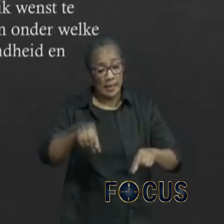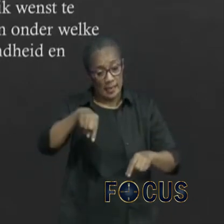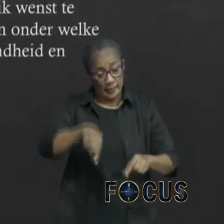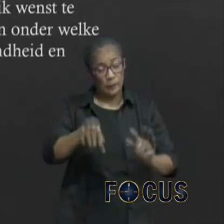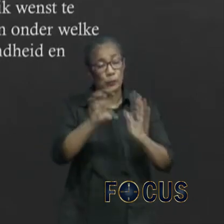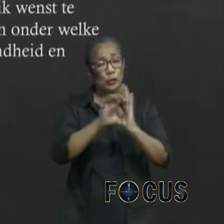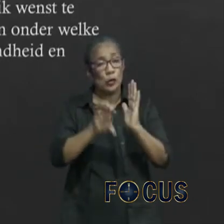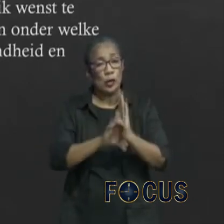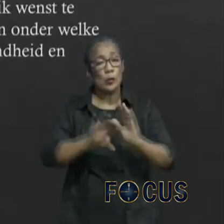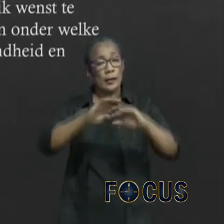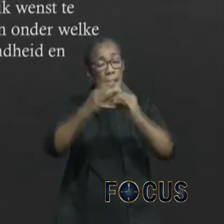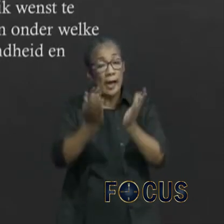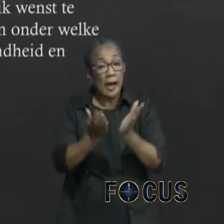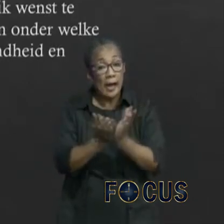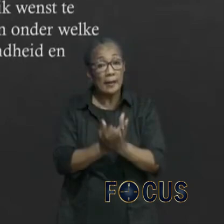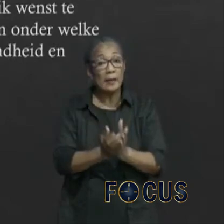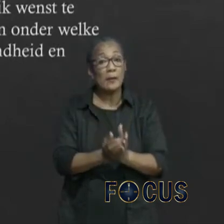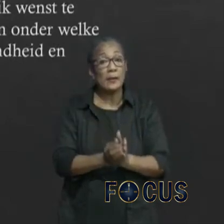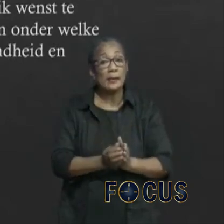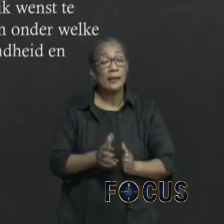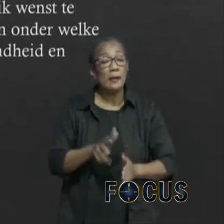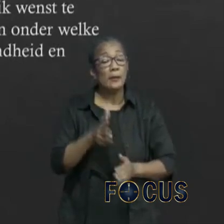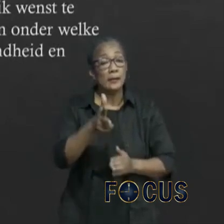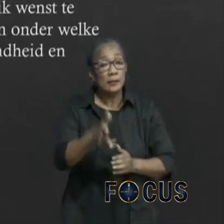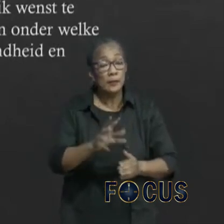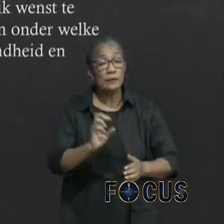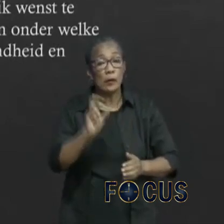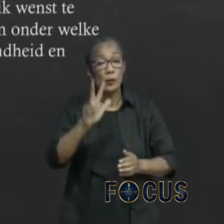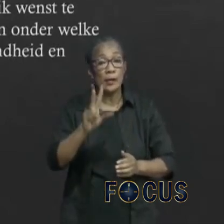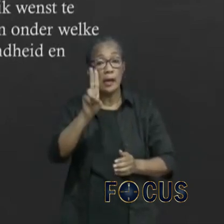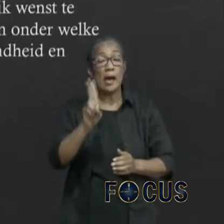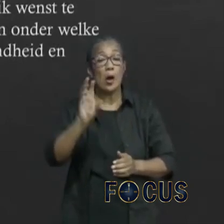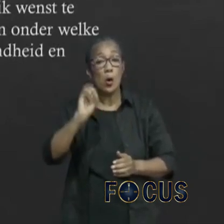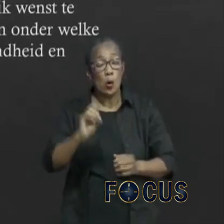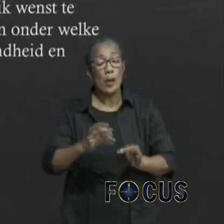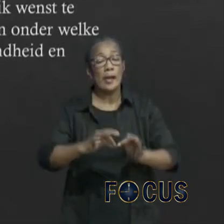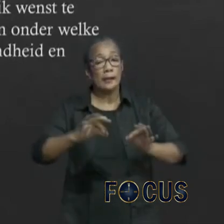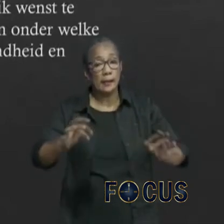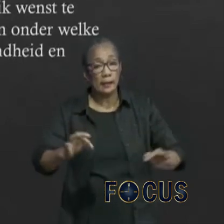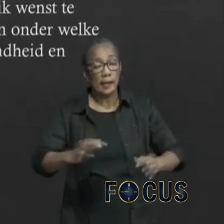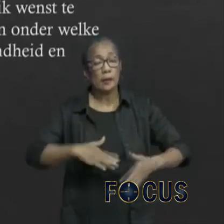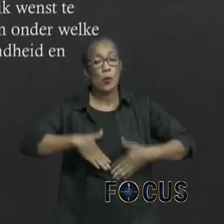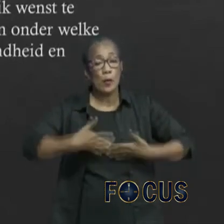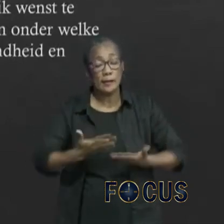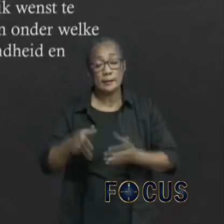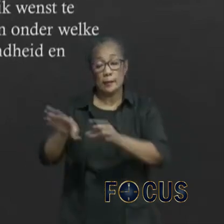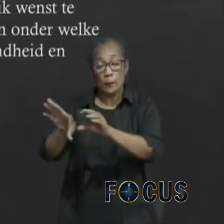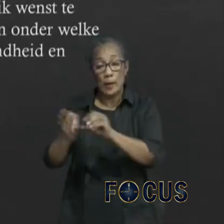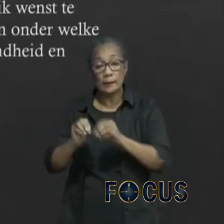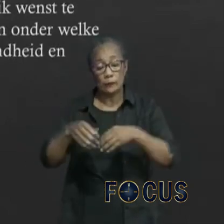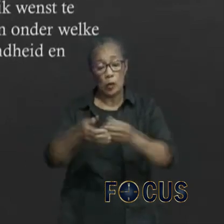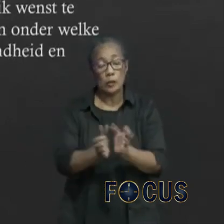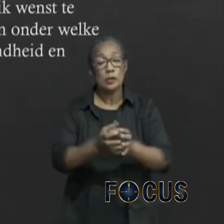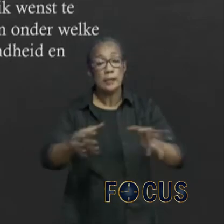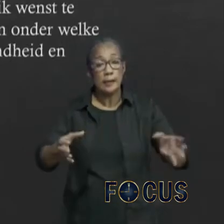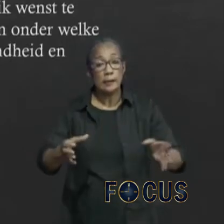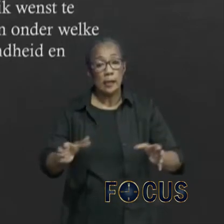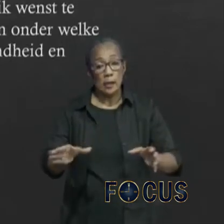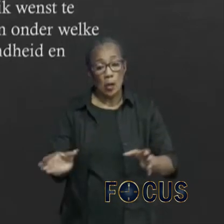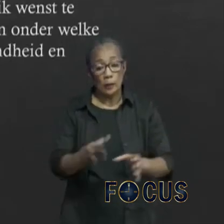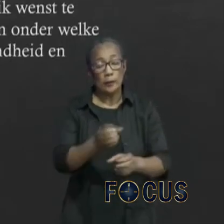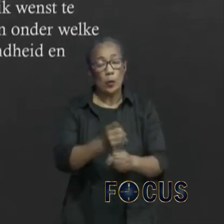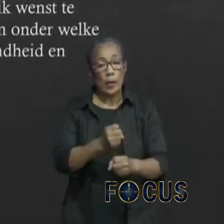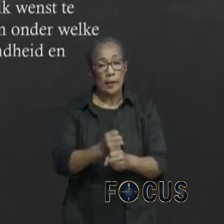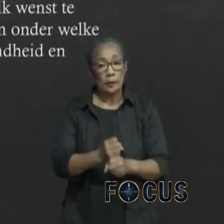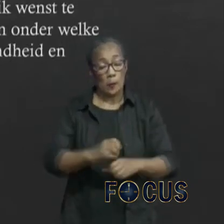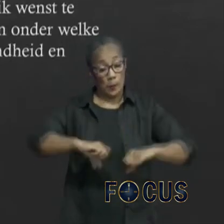protocol worden de algemene principes van de WHO, richtlijnen en gewenste maatregelen vanuit de sector uitgewerkt. We gaan beginnen